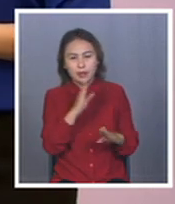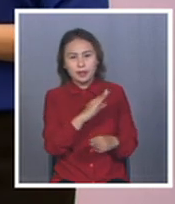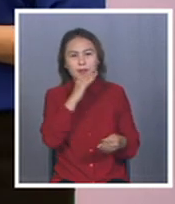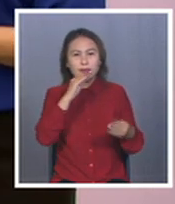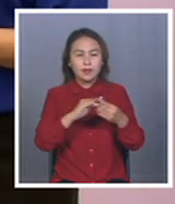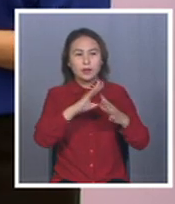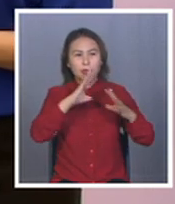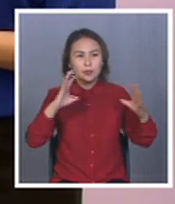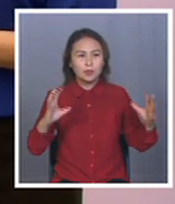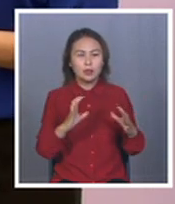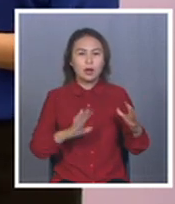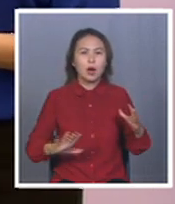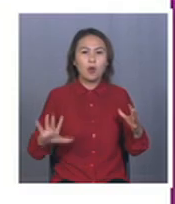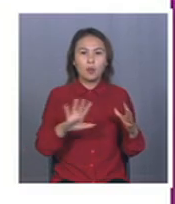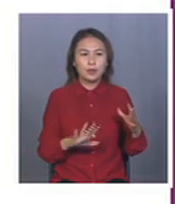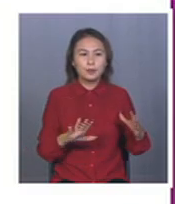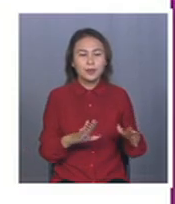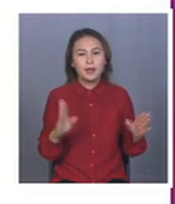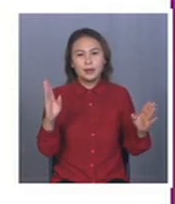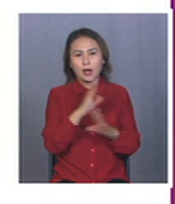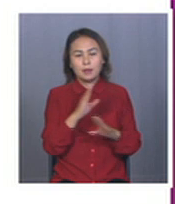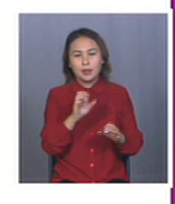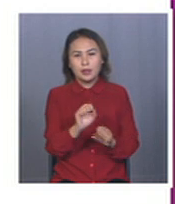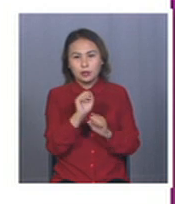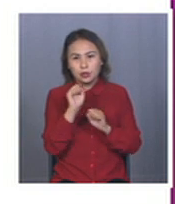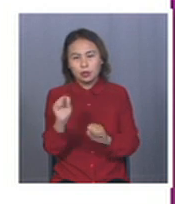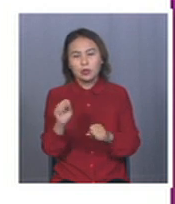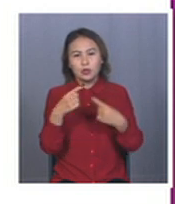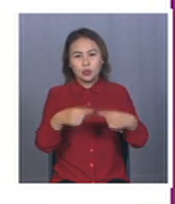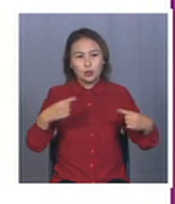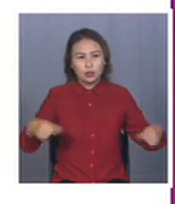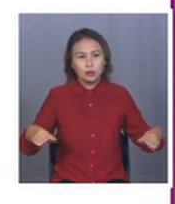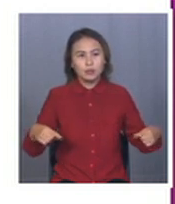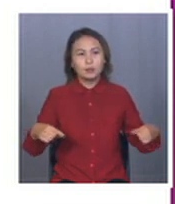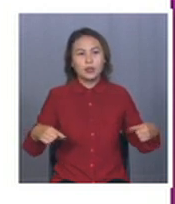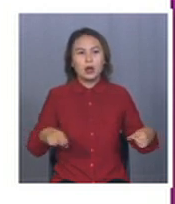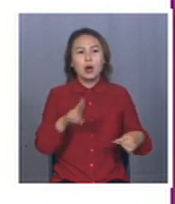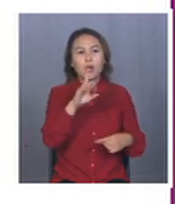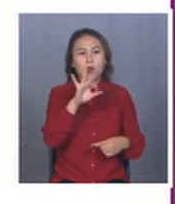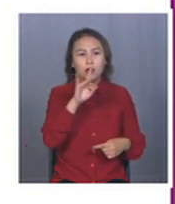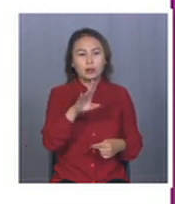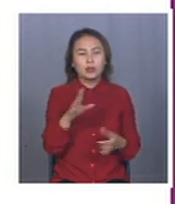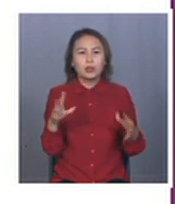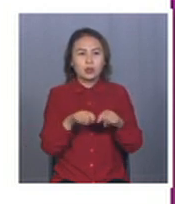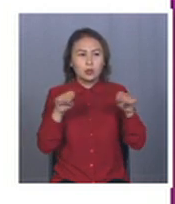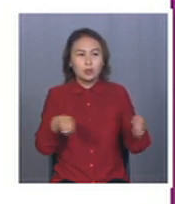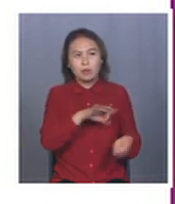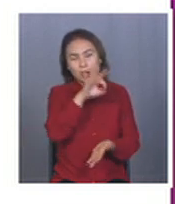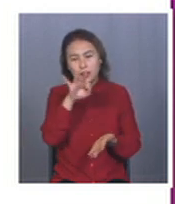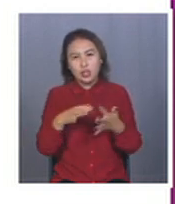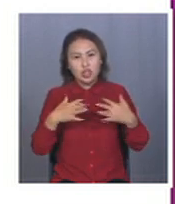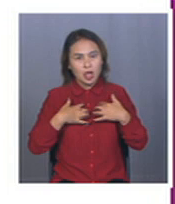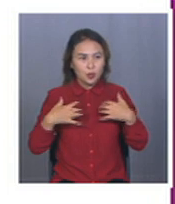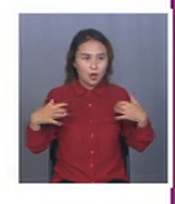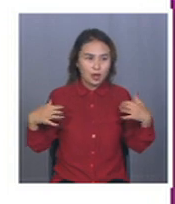сақталатын аумақ. Табиғатты қорғау түрлерінің бірі. Қорықтарды құрудың мақсаты жануарлар